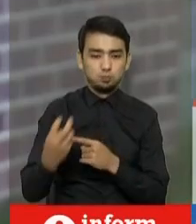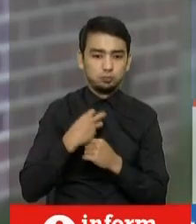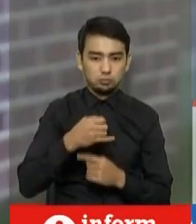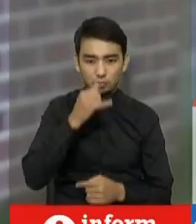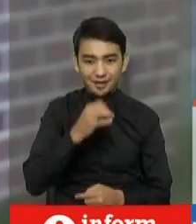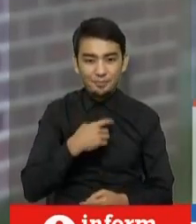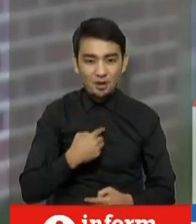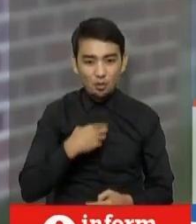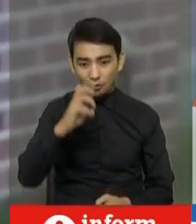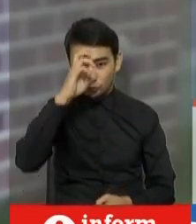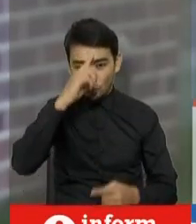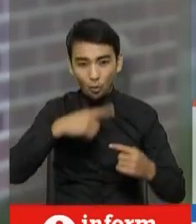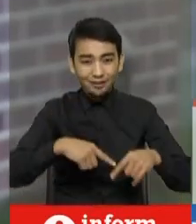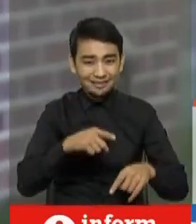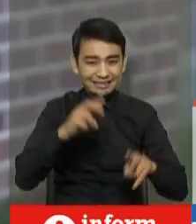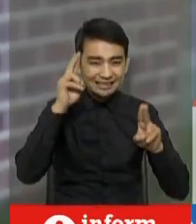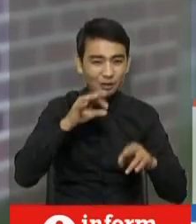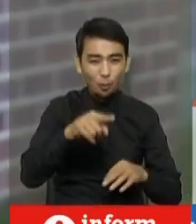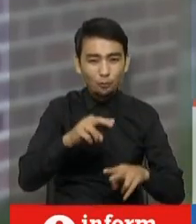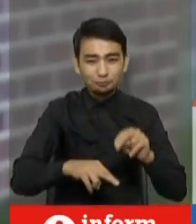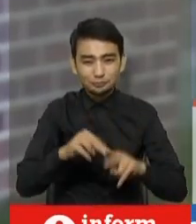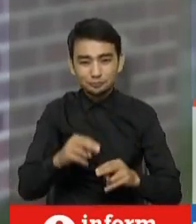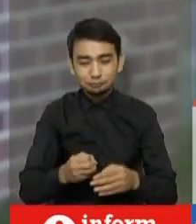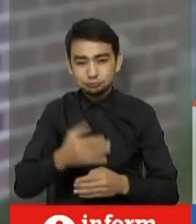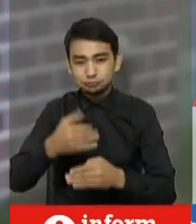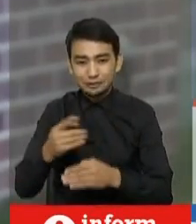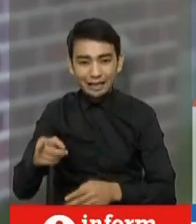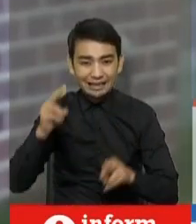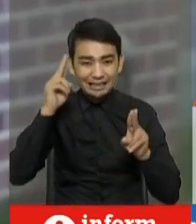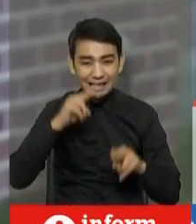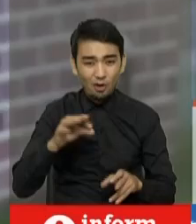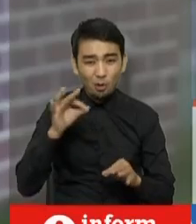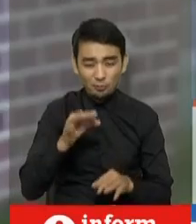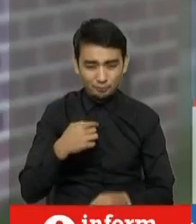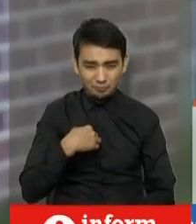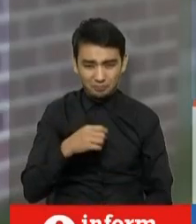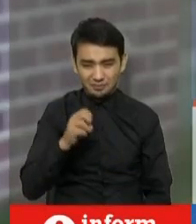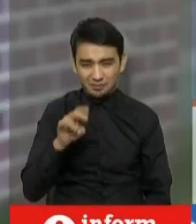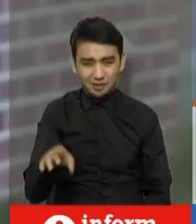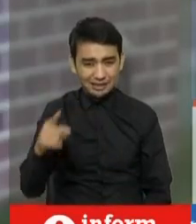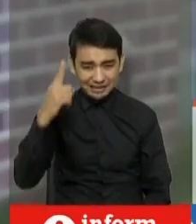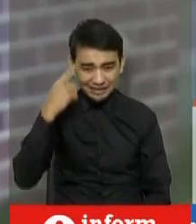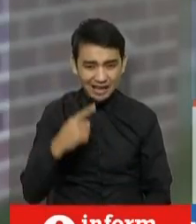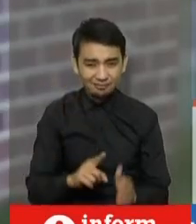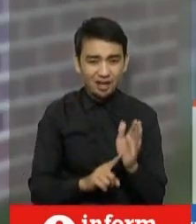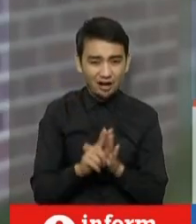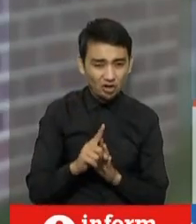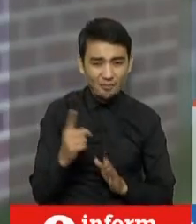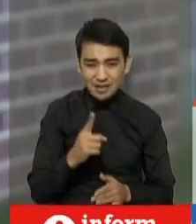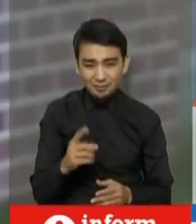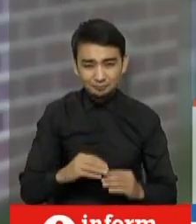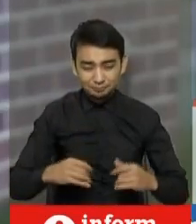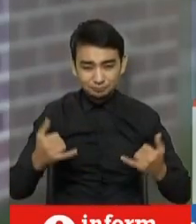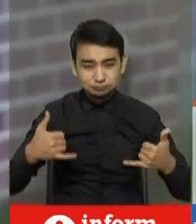чтобы наши госорганы не знали о том, что данное строительство ведется незаконно. Да? То есть, поэтому нужно уже на начальном этапе